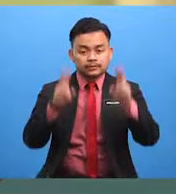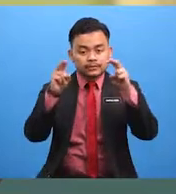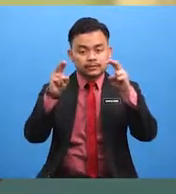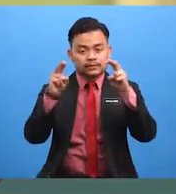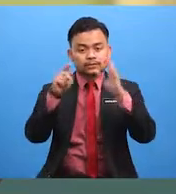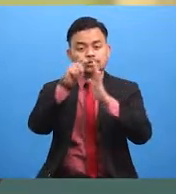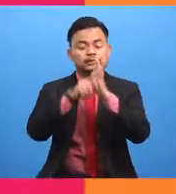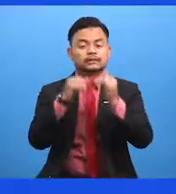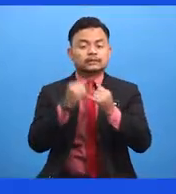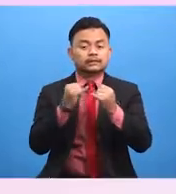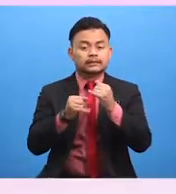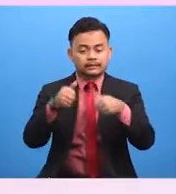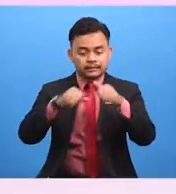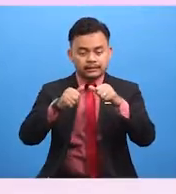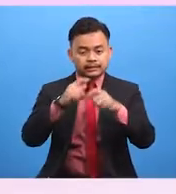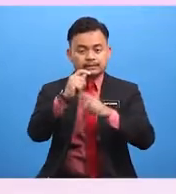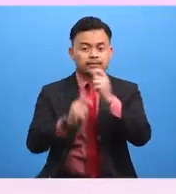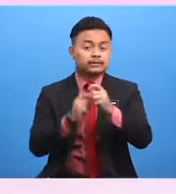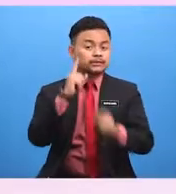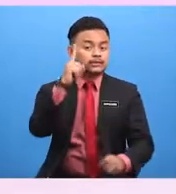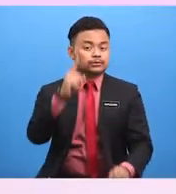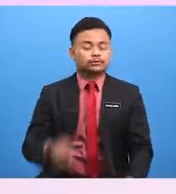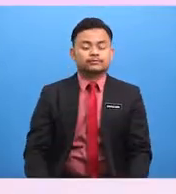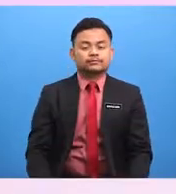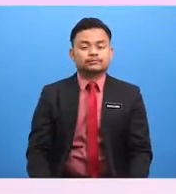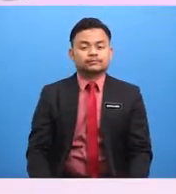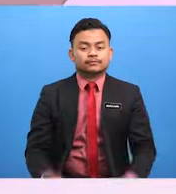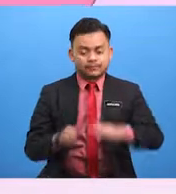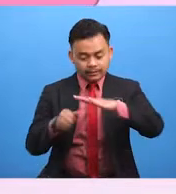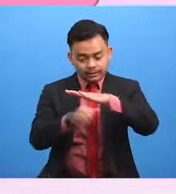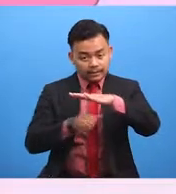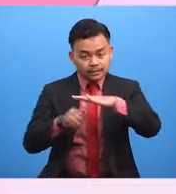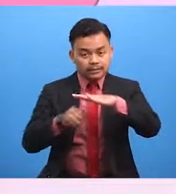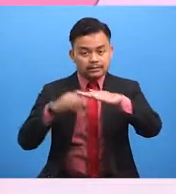dalam Sains Tahun 1, iaitu Asas Binaan.